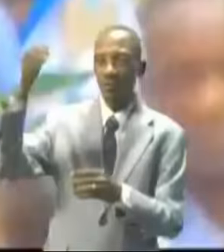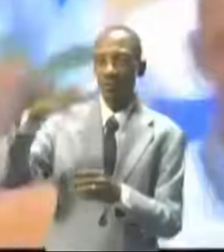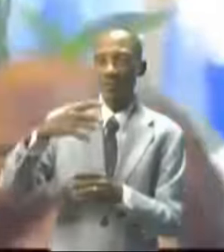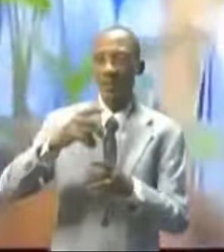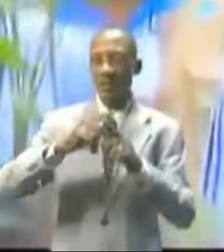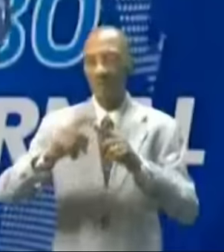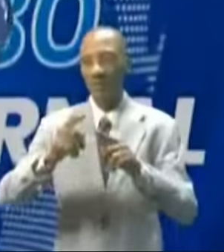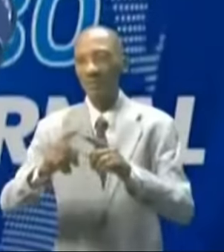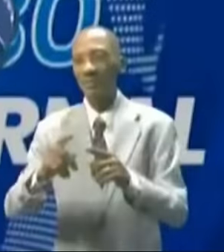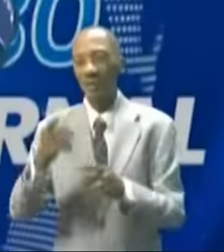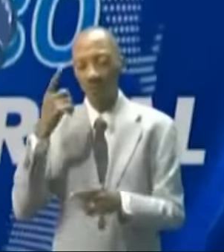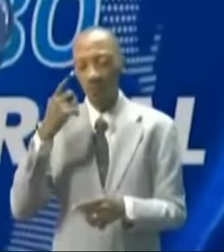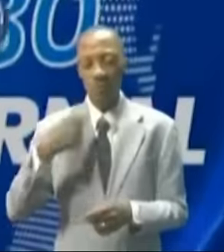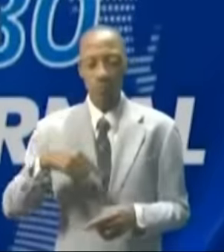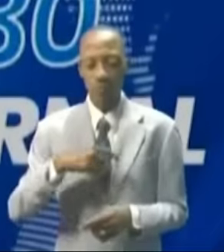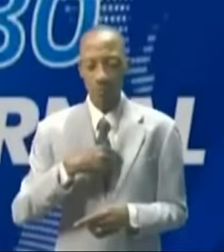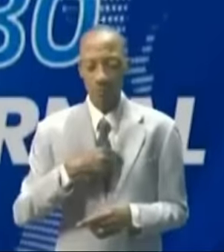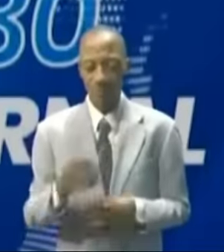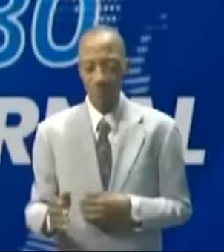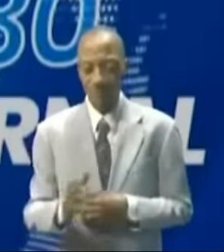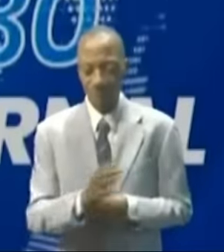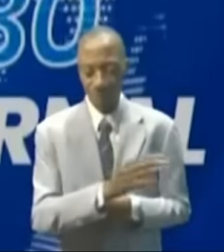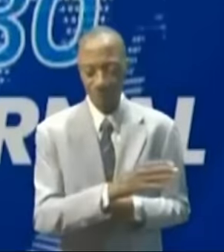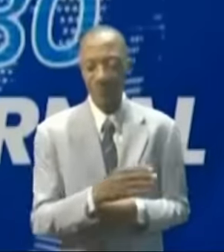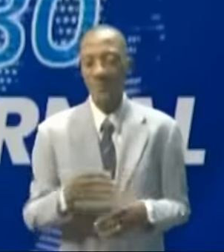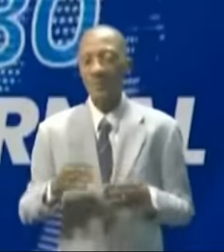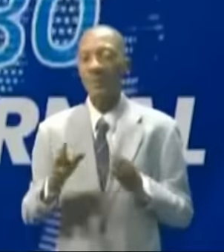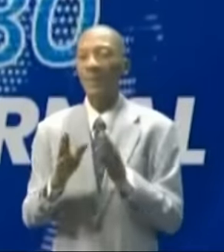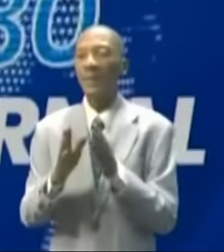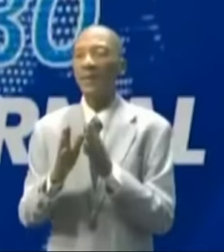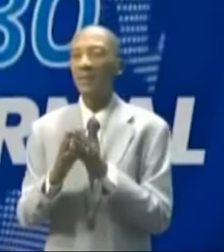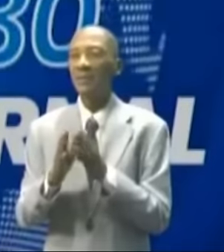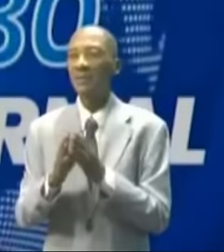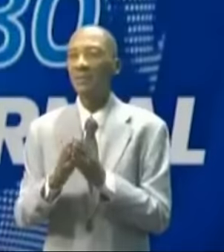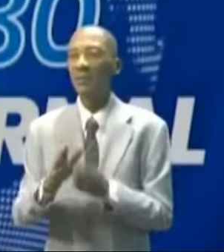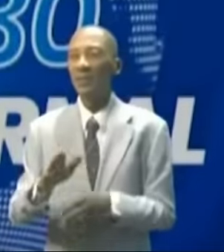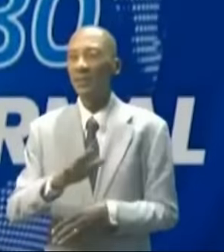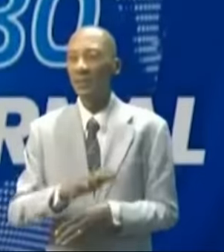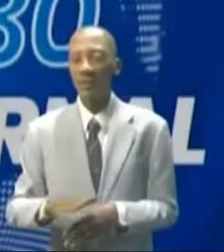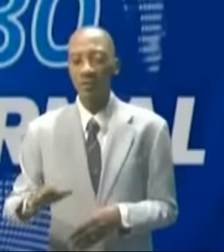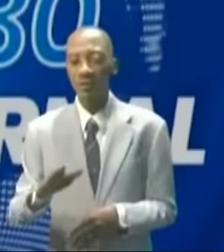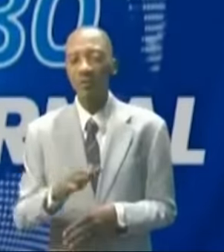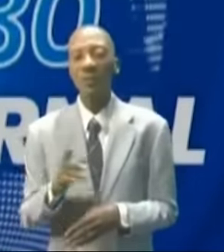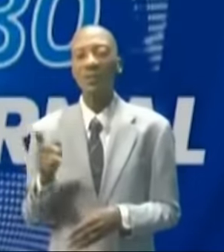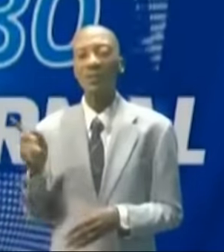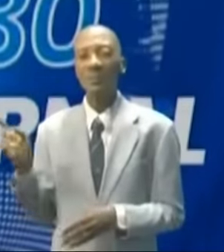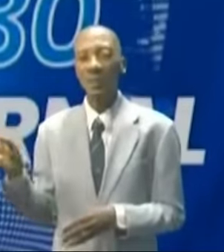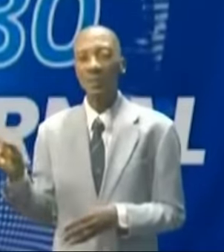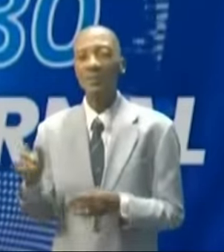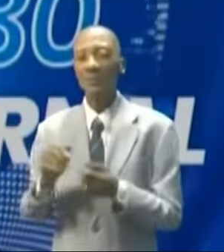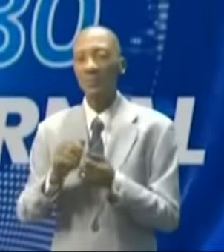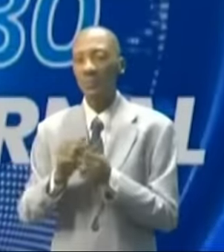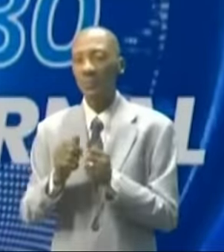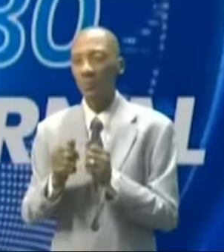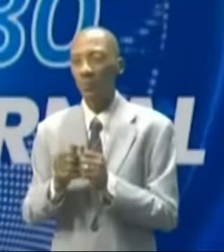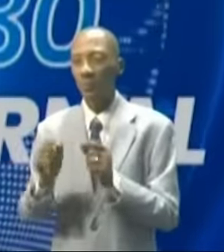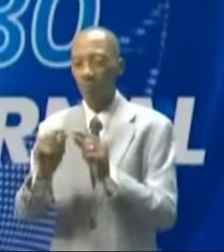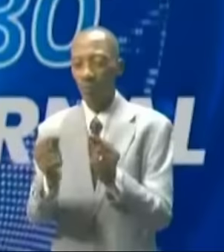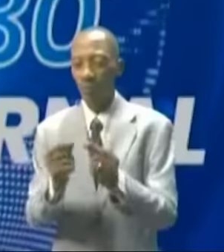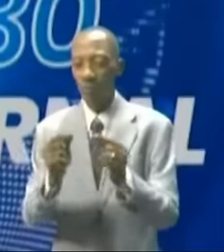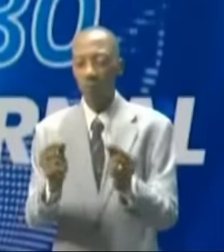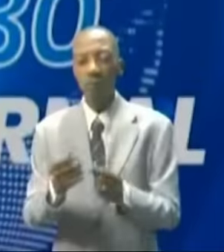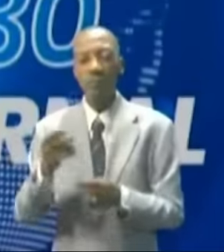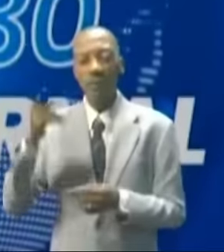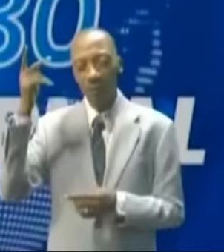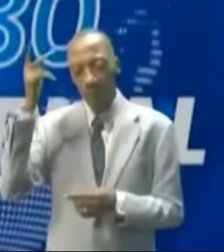environs. Et à l'Assemblée nationale, plusieurs regroupements politiques trouvent urgent de procéder à l'investiture du